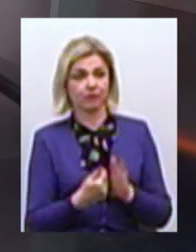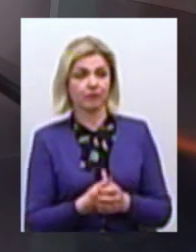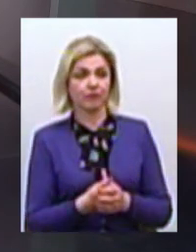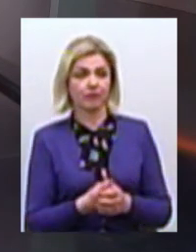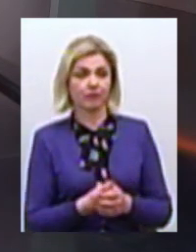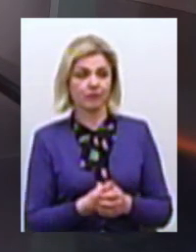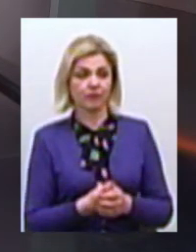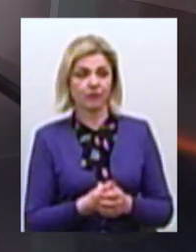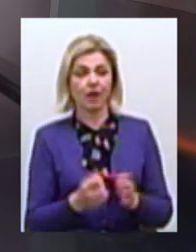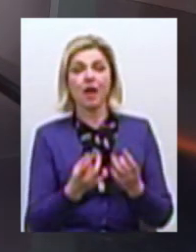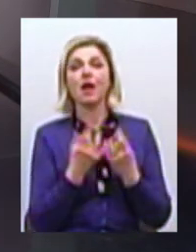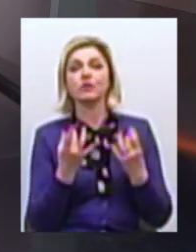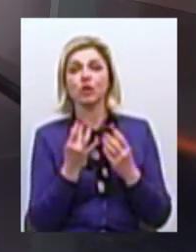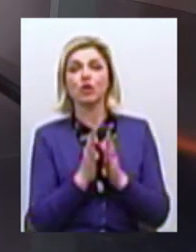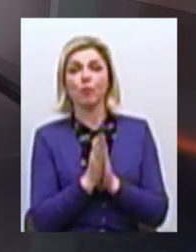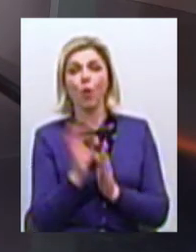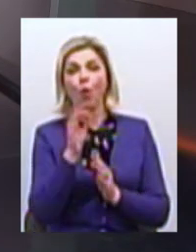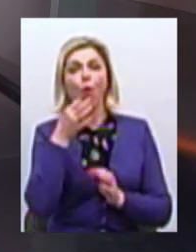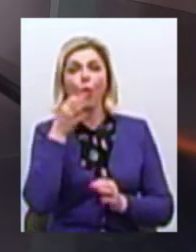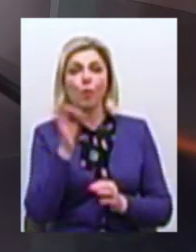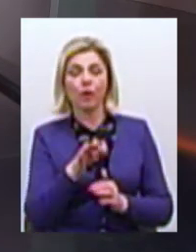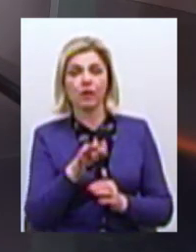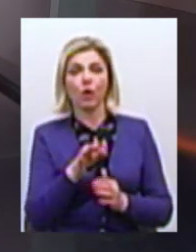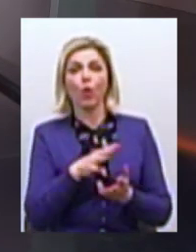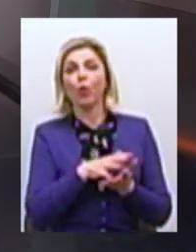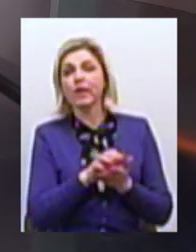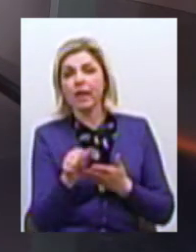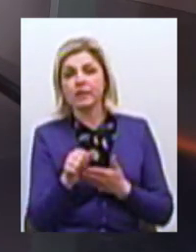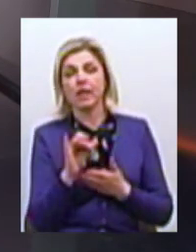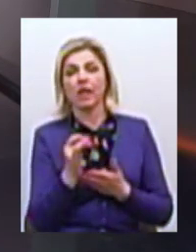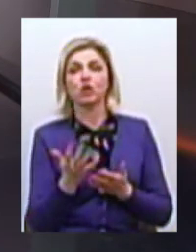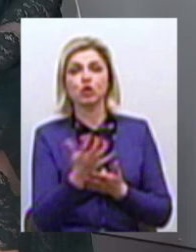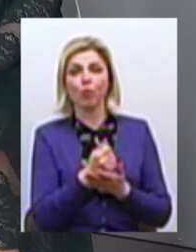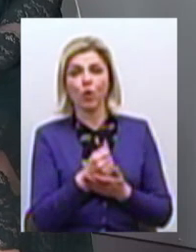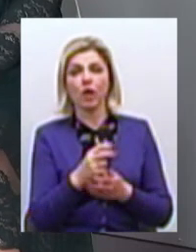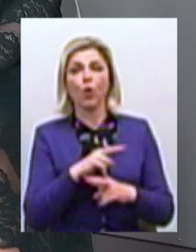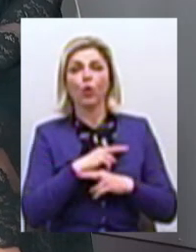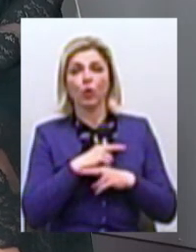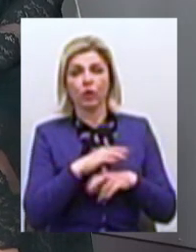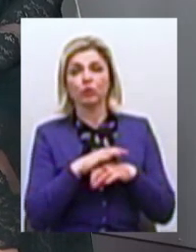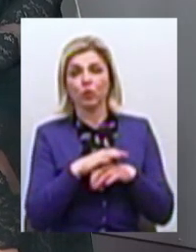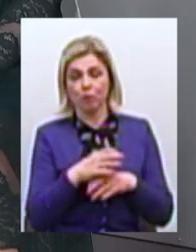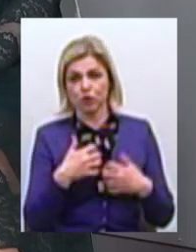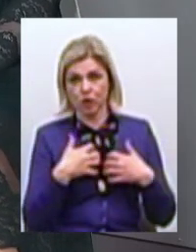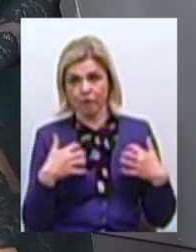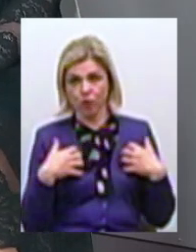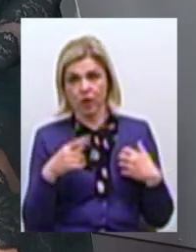пожалуйста, расскажите о опыте утилизации и сбора трупов животных. По данным, в